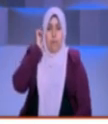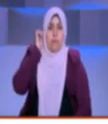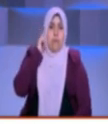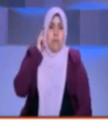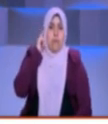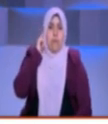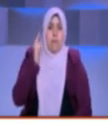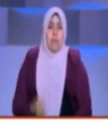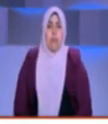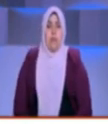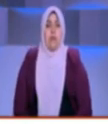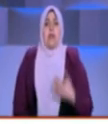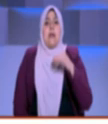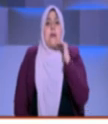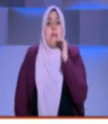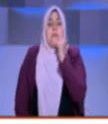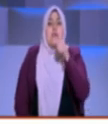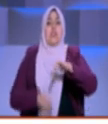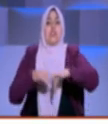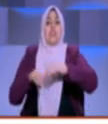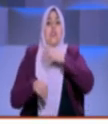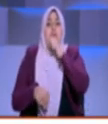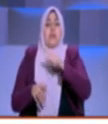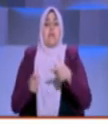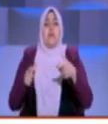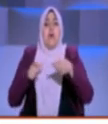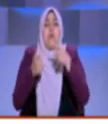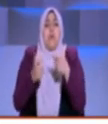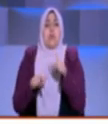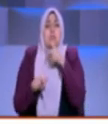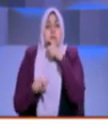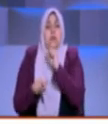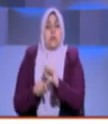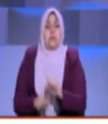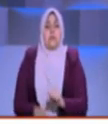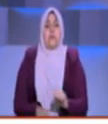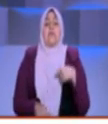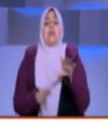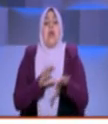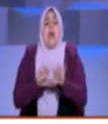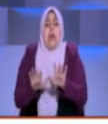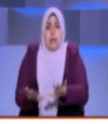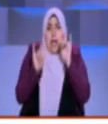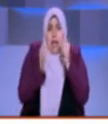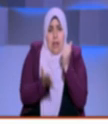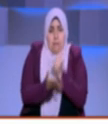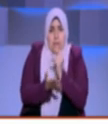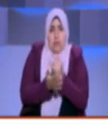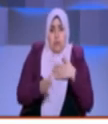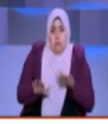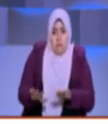إرضاء الشارع الفرنسي بالتواجد وسط الفرنسيين ووسط الأزمة وعدم التخلي عن مسؤولياتهم